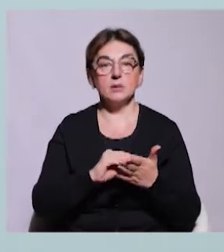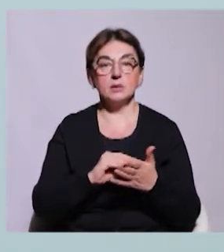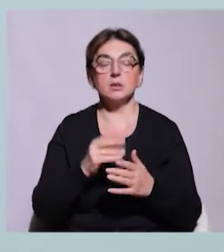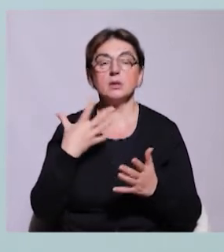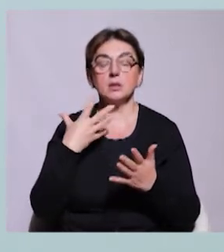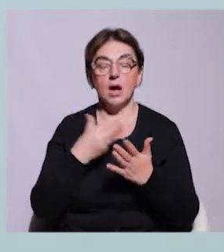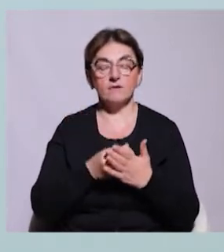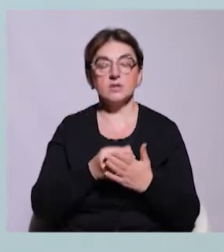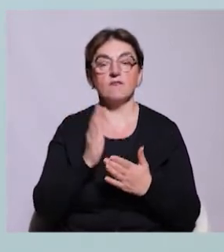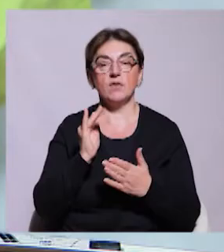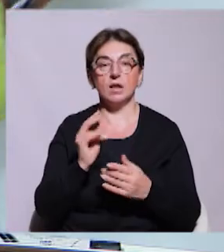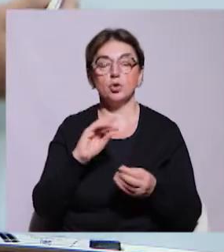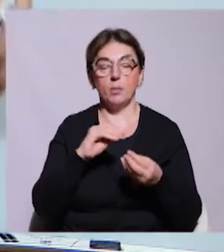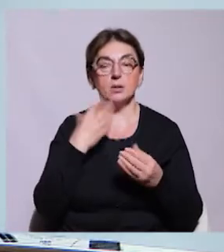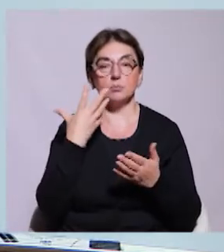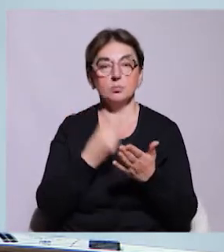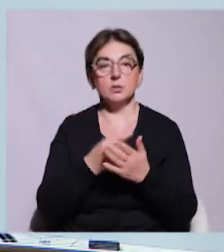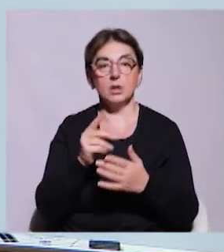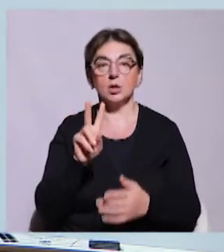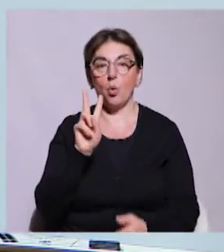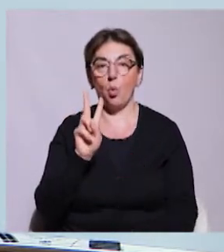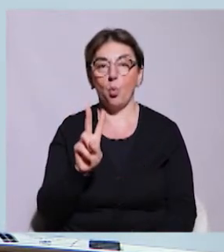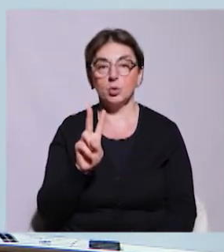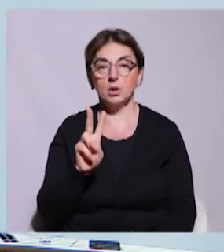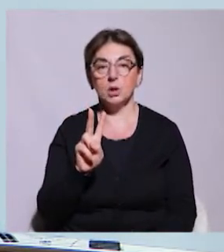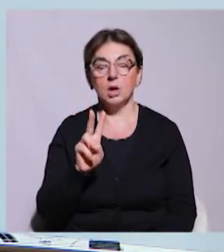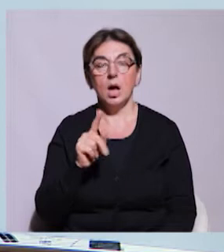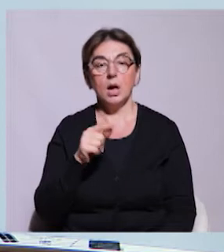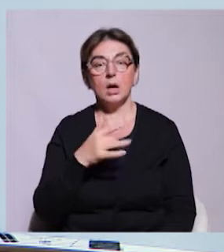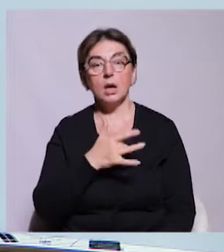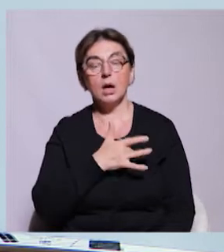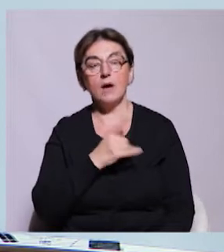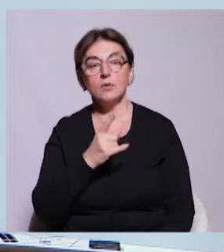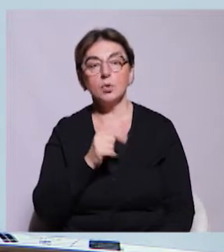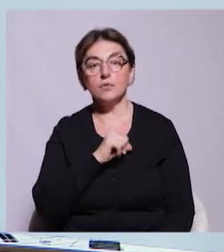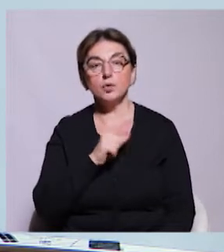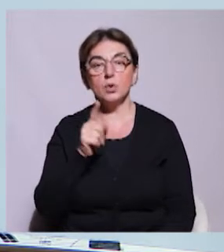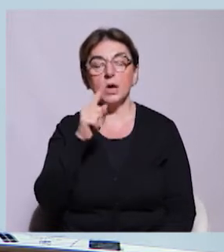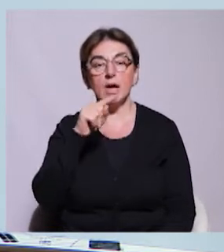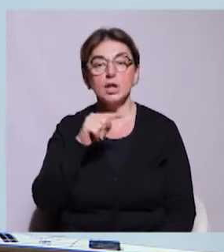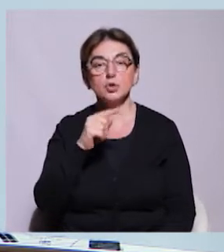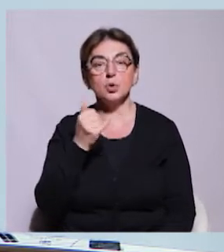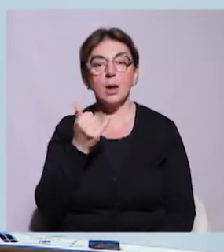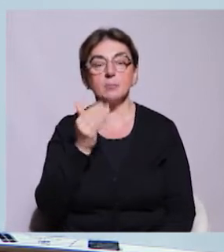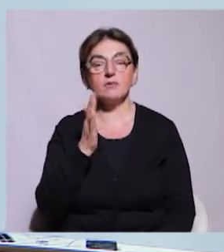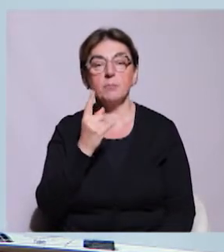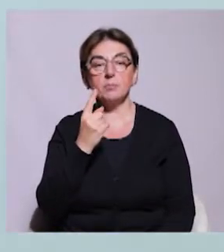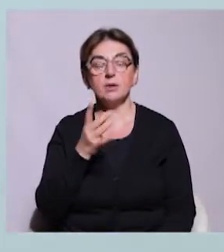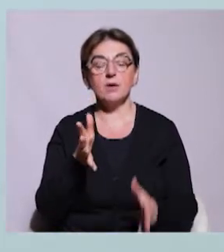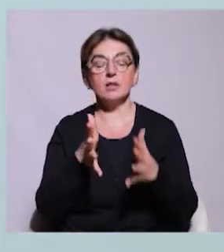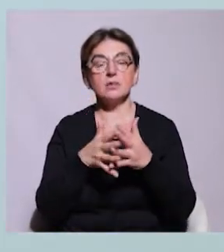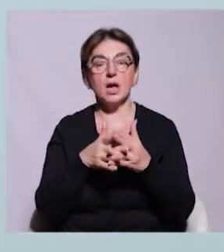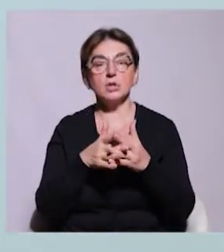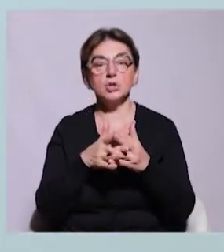დავაწეროთ ჟანგბადზე თავისი ვალენტობა და გადავიდეთ უკვე გოგირდის ატომის ვალენტობის განსაზღვრაზე. ჩვენ ხედავთ, რომ